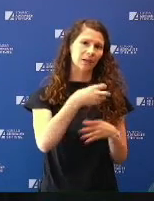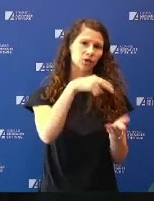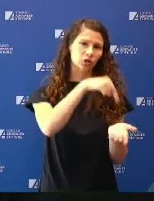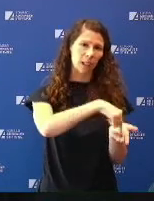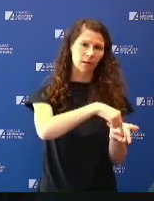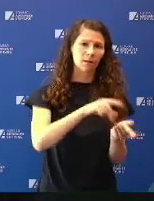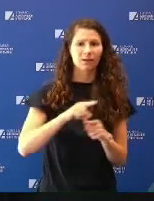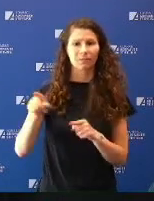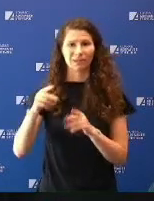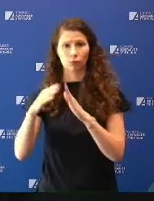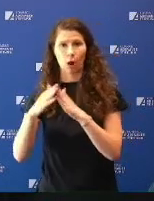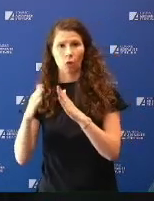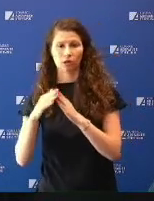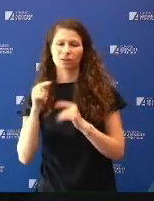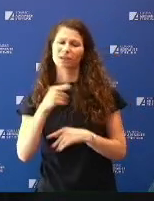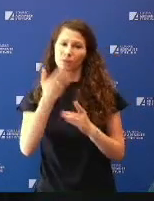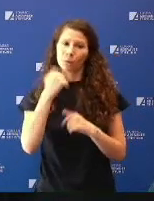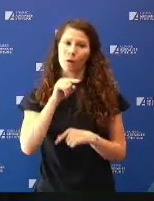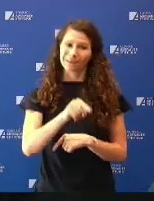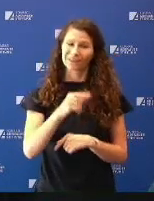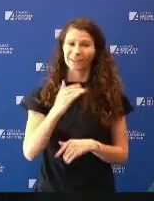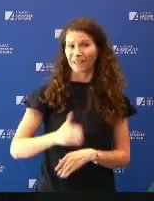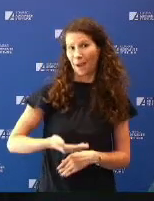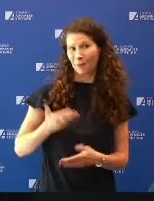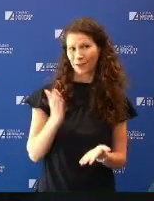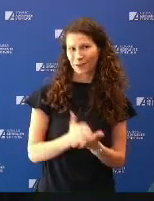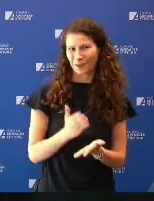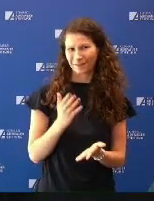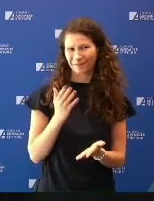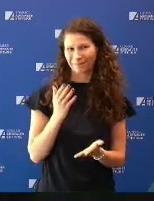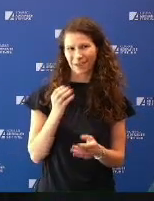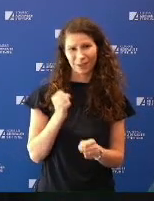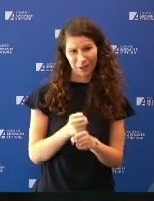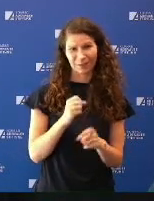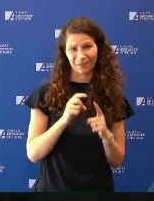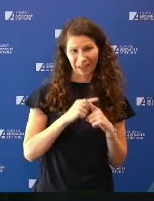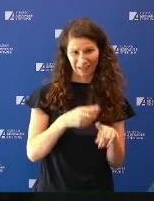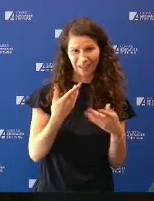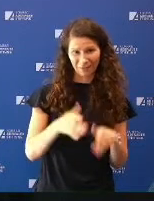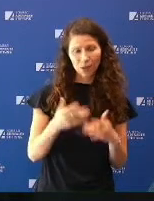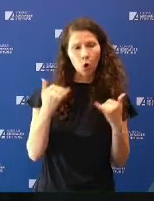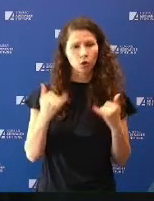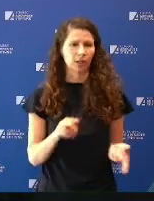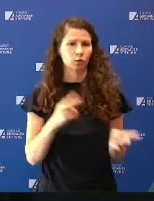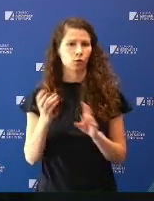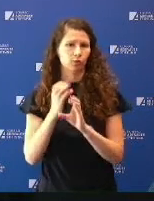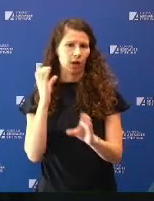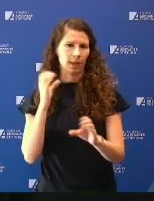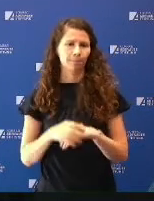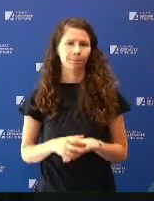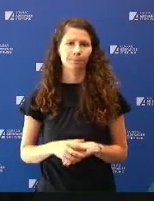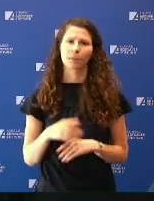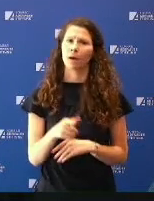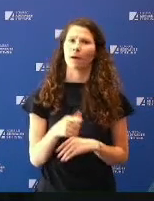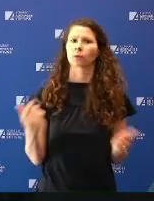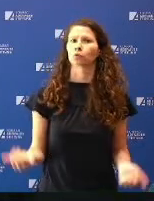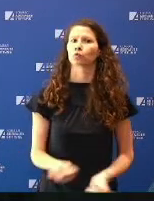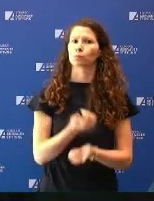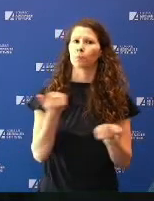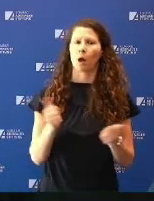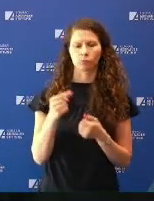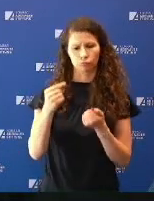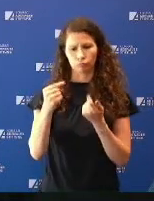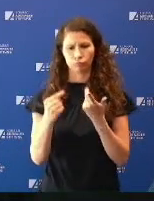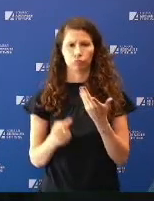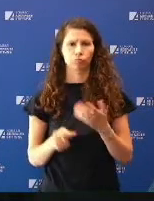Taxi zur Haltestelle gefahren und jetzt fährt sie eben mit den EFA-Shuttles. Klasse. Da ist eine ganze Reihe von